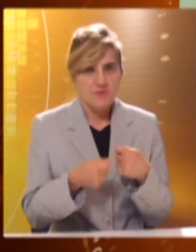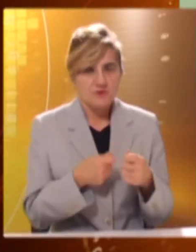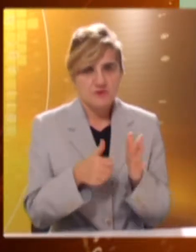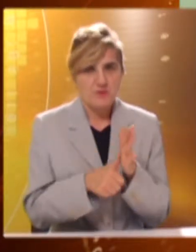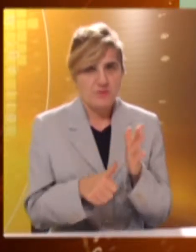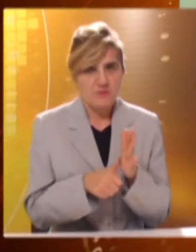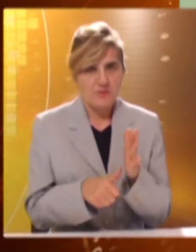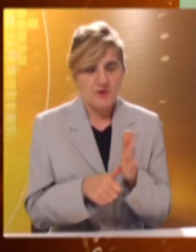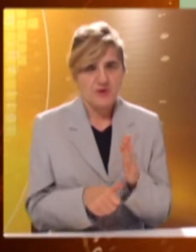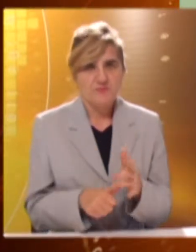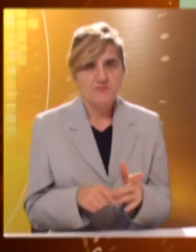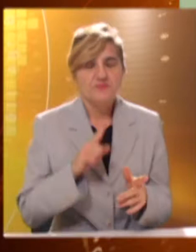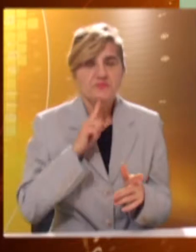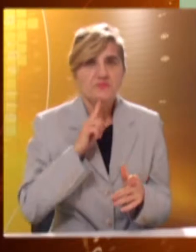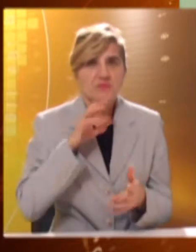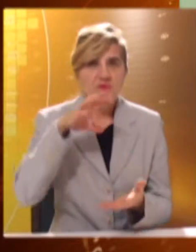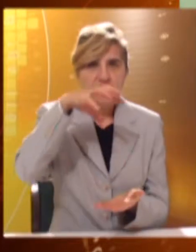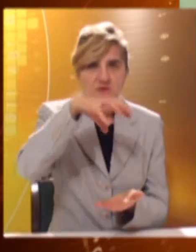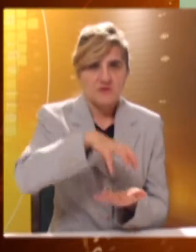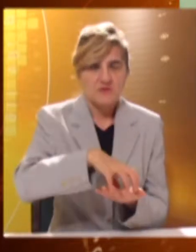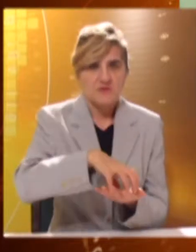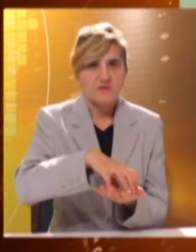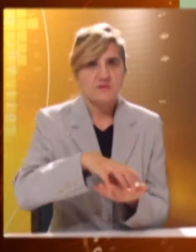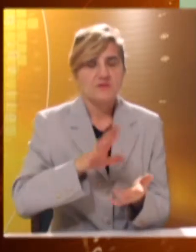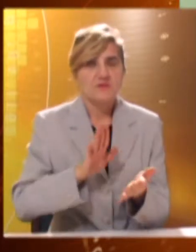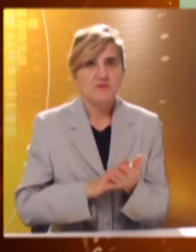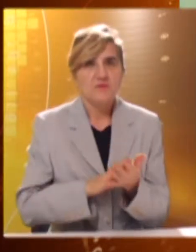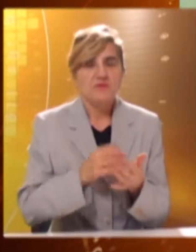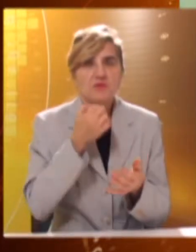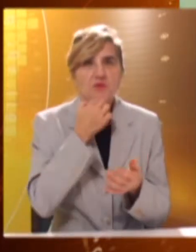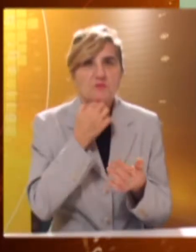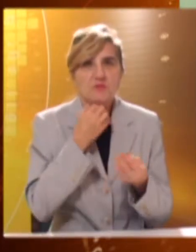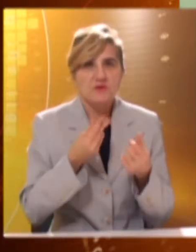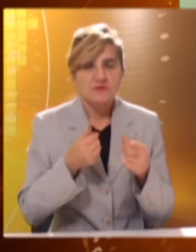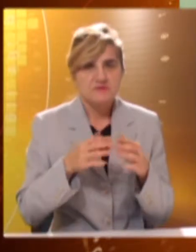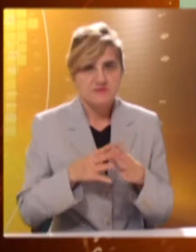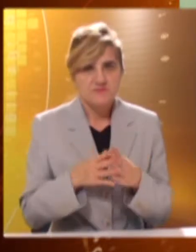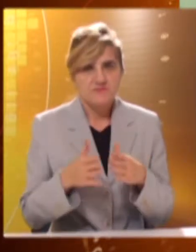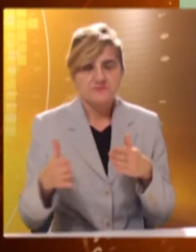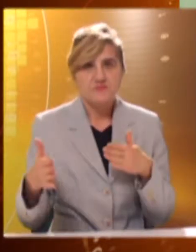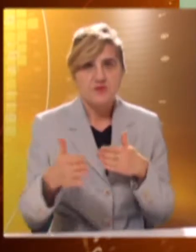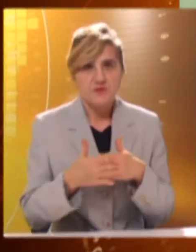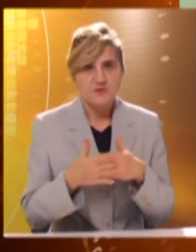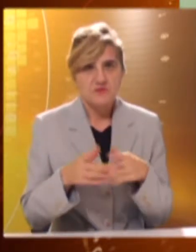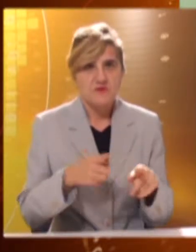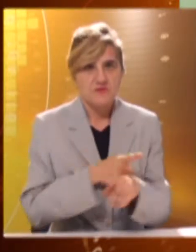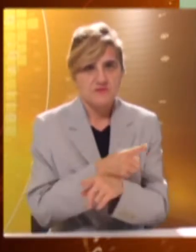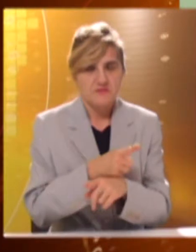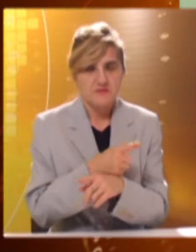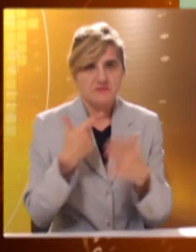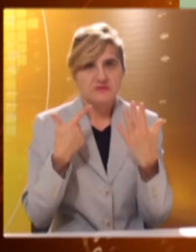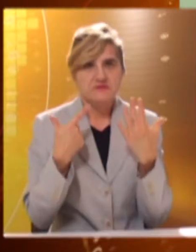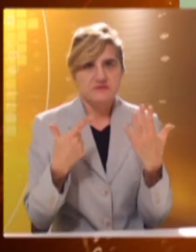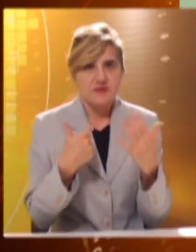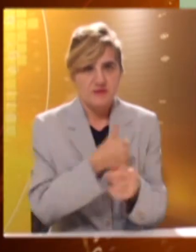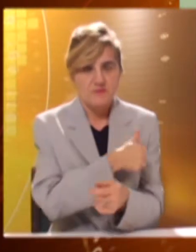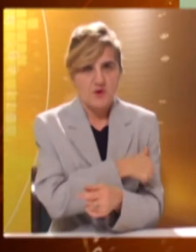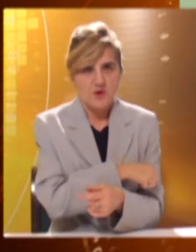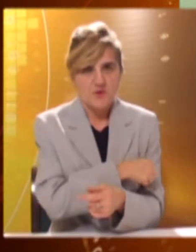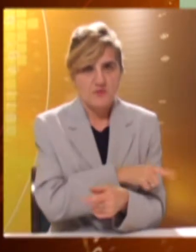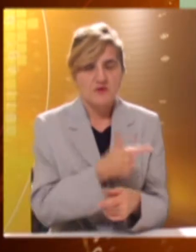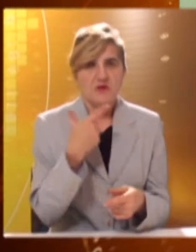ukoliko je obezbeđenje hipoteka koja može biti ili na nepokretnosti ili na poljoprivrednom zemljištu. Rok na koji mi odobravamo kredite je 7 godina sa